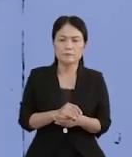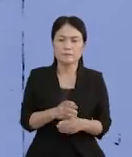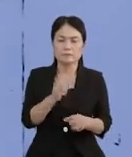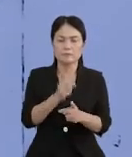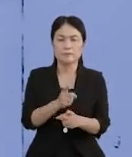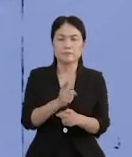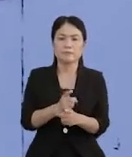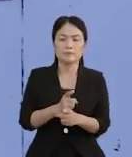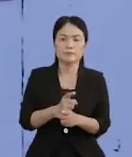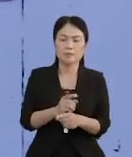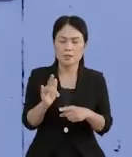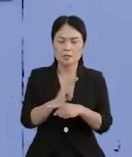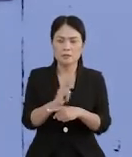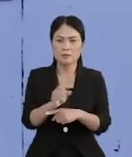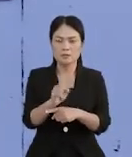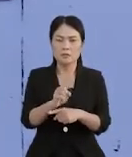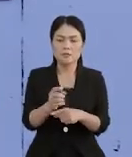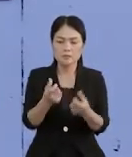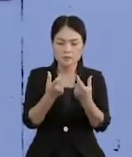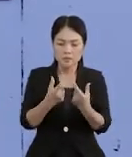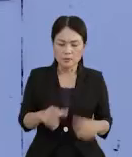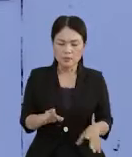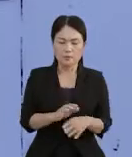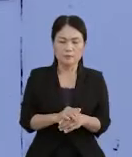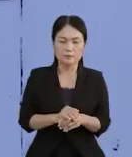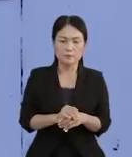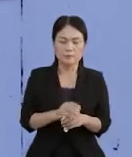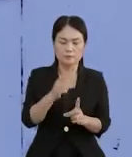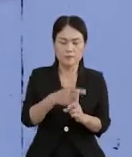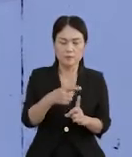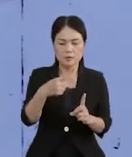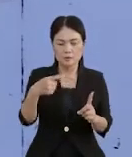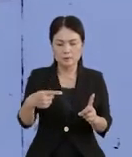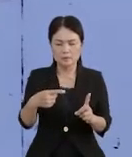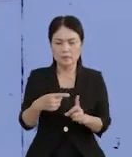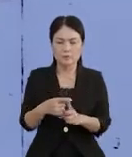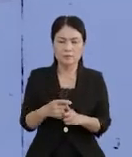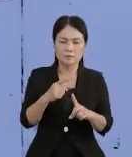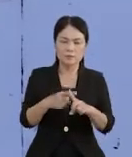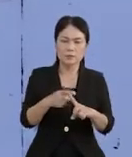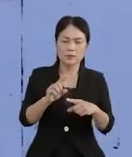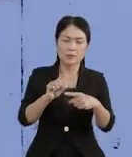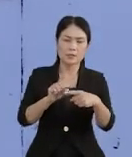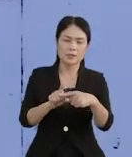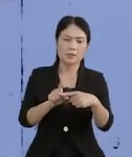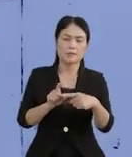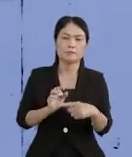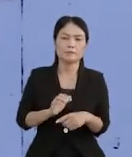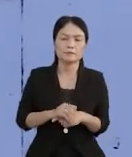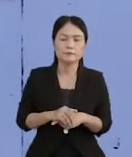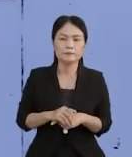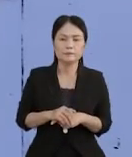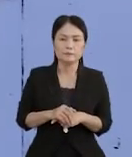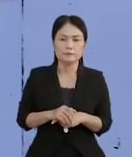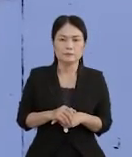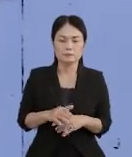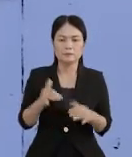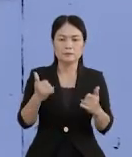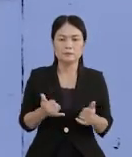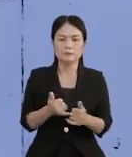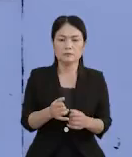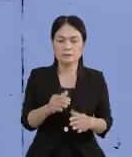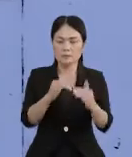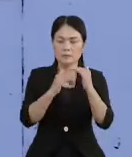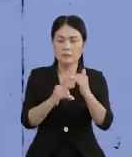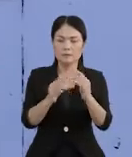cho bỏ mạng vị thi nà mua dương mở đọc xài. Bố, đó, con rưu mùi có, chạy. Nhưng cái này cứ con